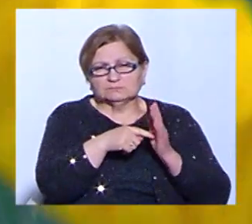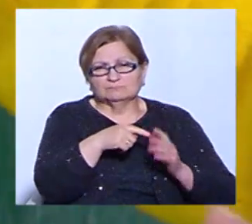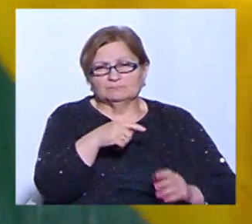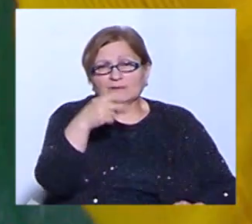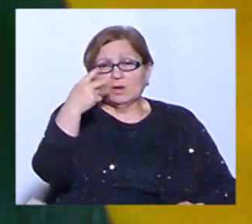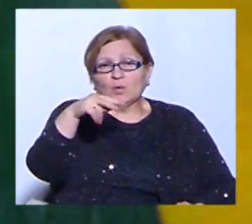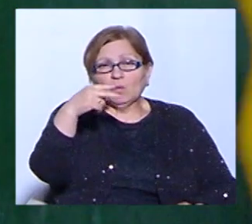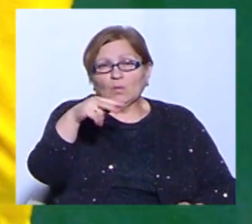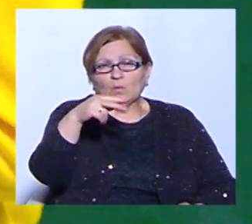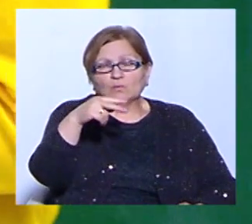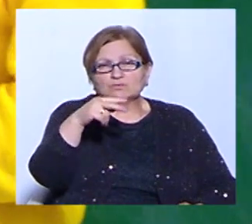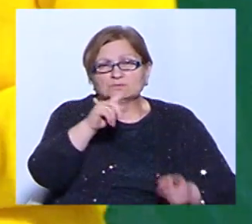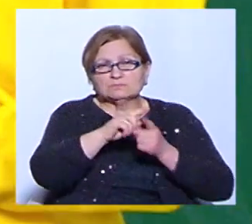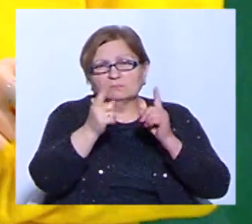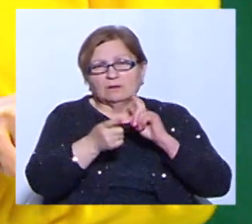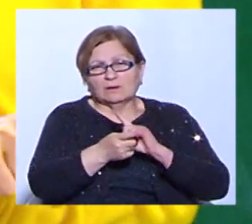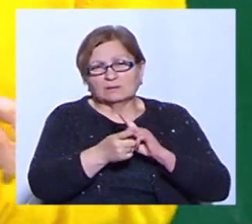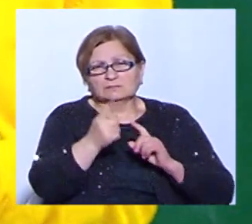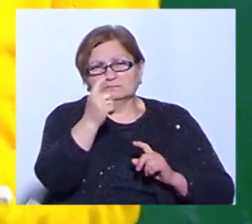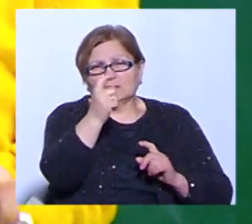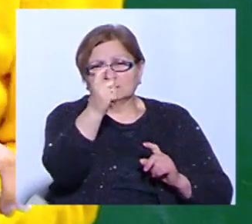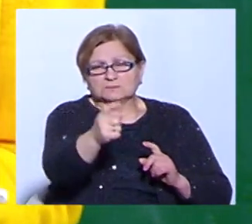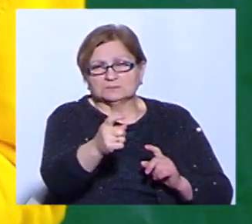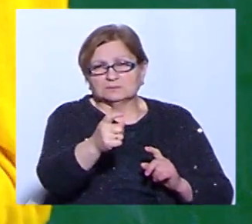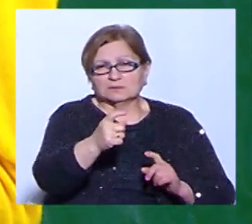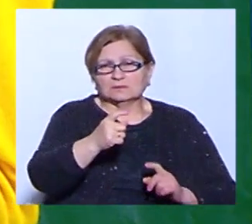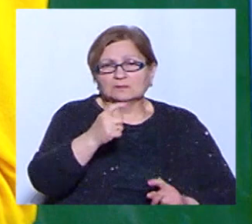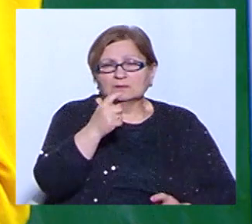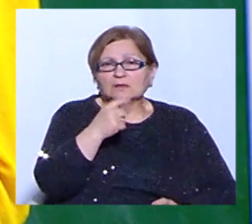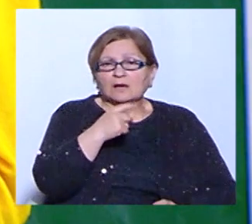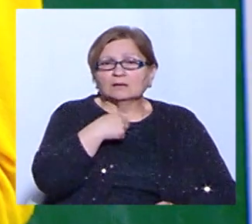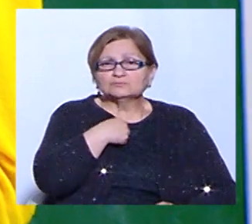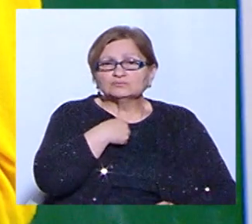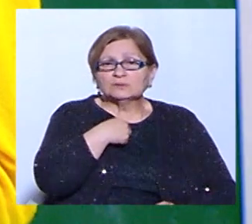20-ის ნაცვლად მქონდეს 100. რა რიცხვზე უნდა გავამრავლოთ 20 რომ მივიღოთ 100?